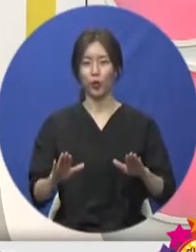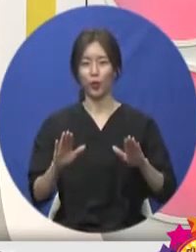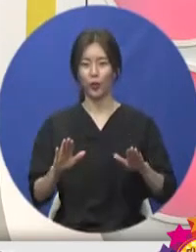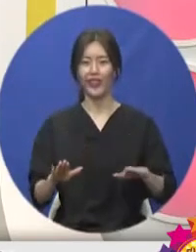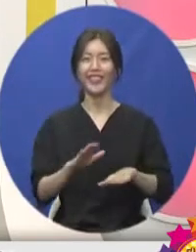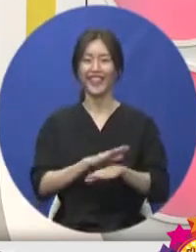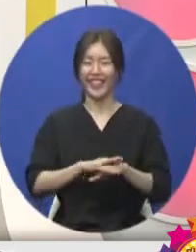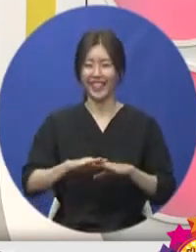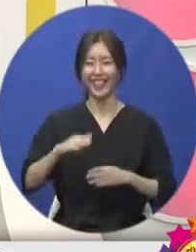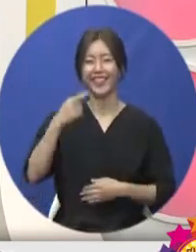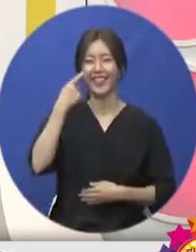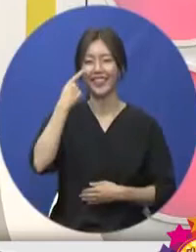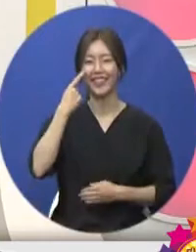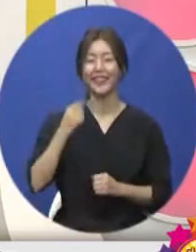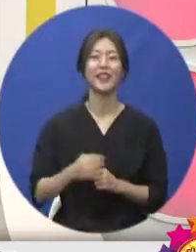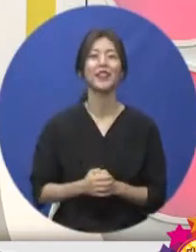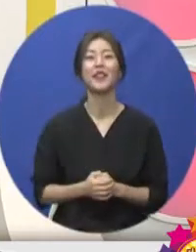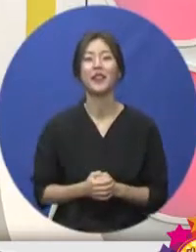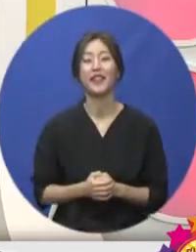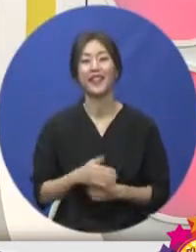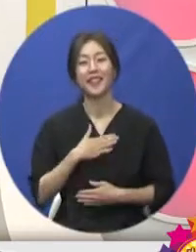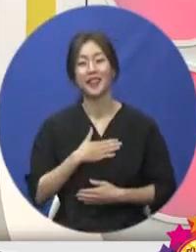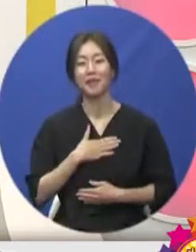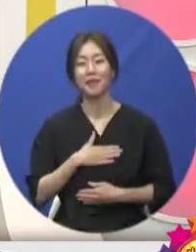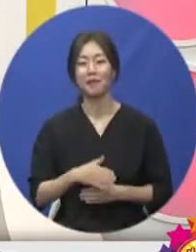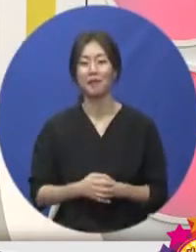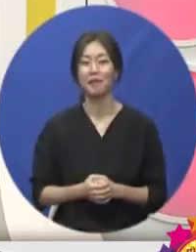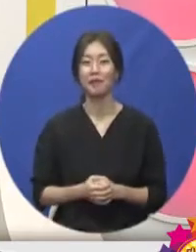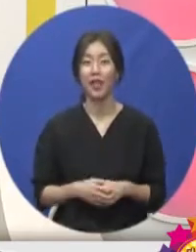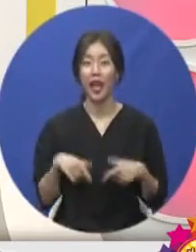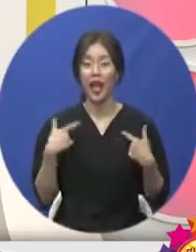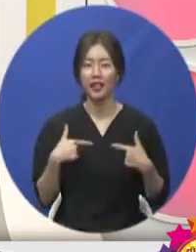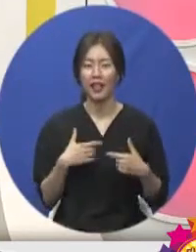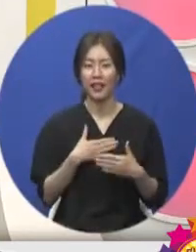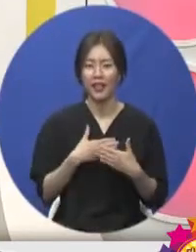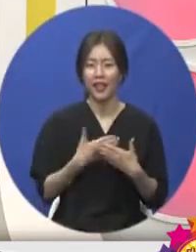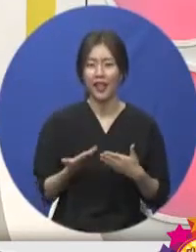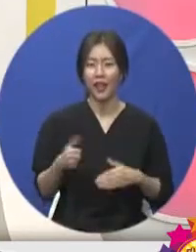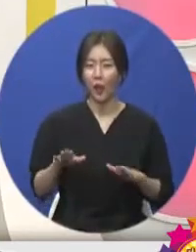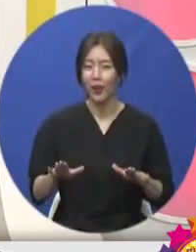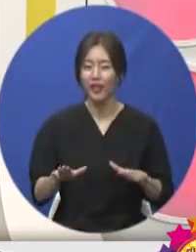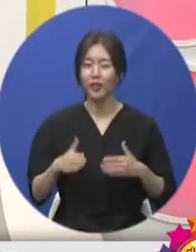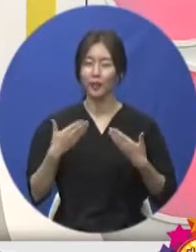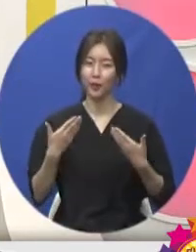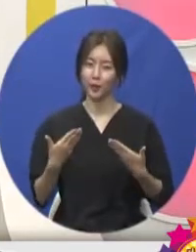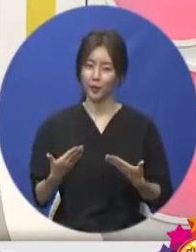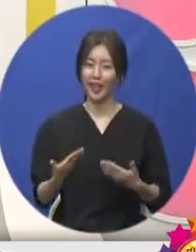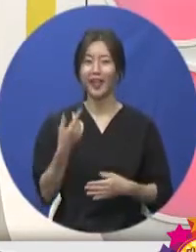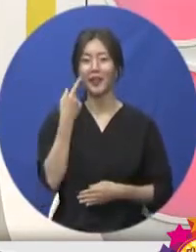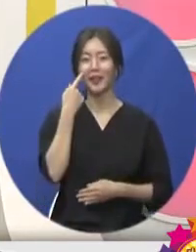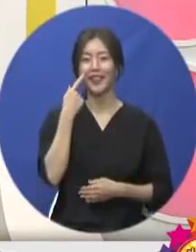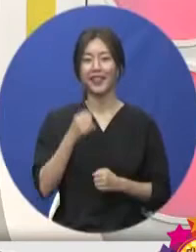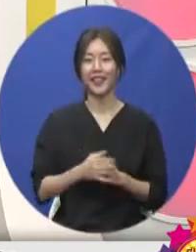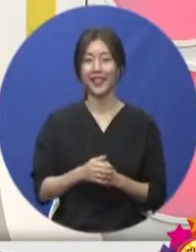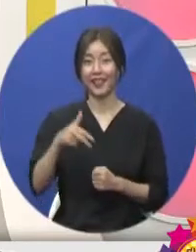아, 침착하게. 네, 좋습니다. 예. 알겠습니다. 예. 항상 떨렸는데, 침착하게 잘하시겠다는 안산시의